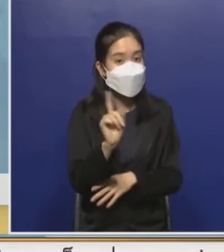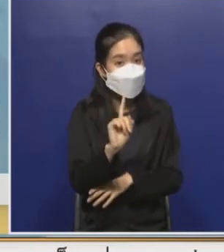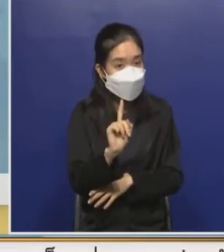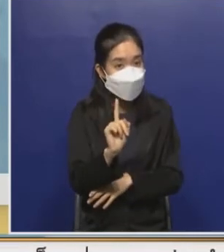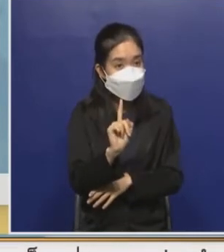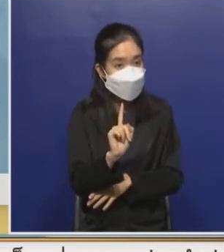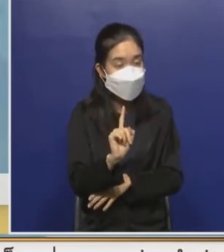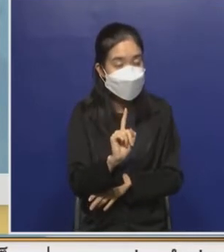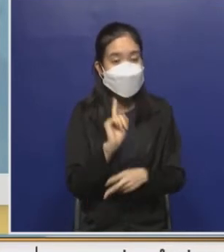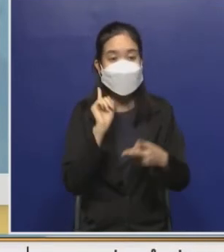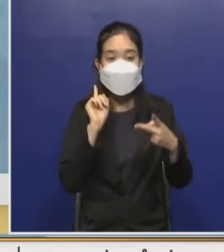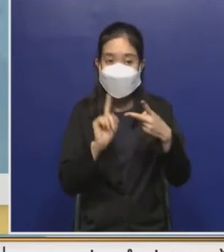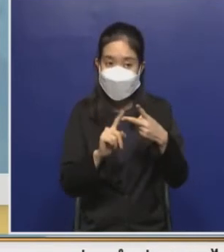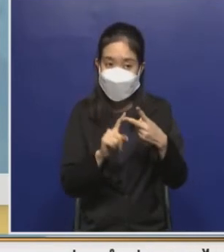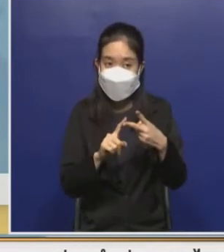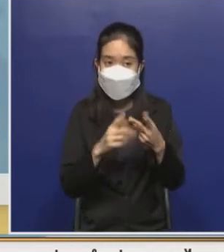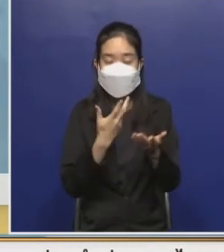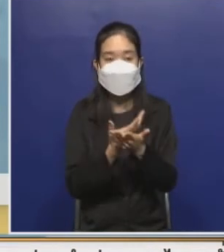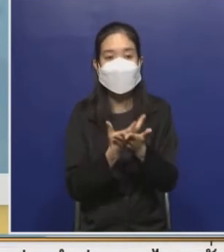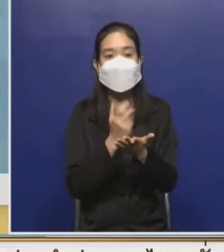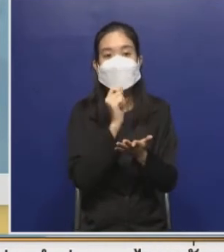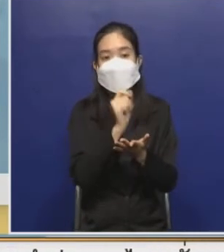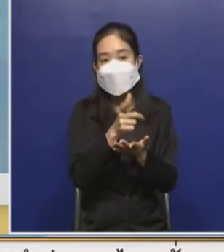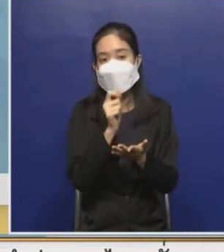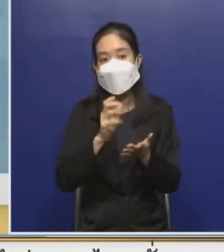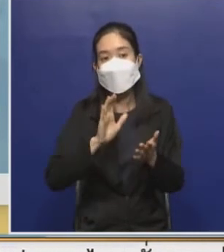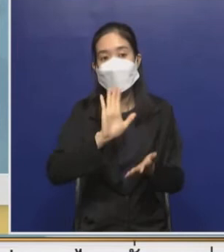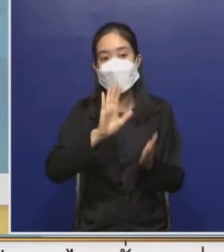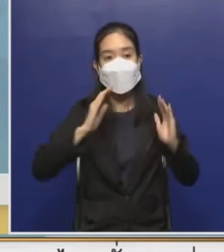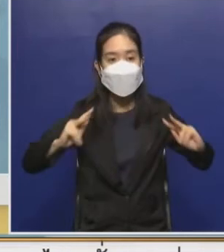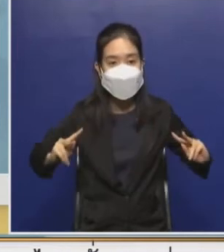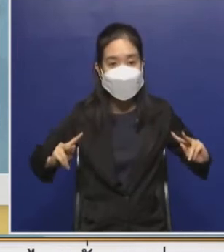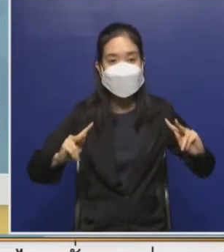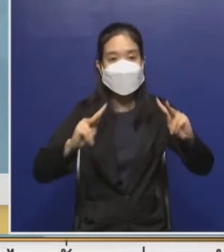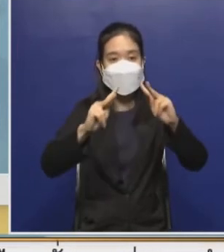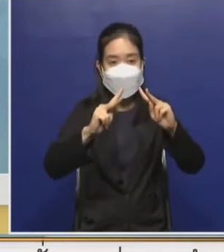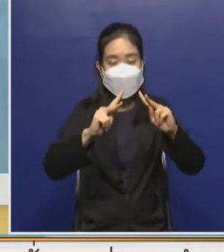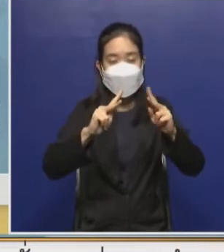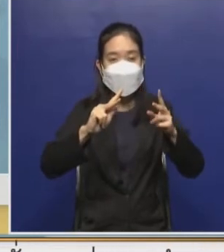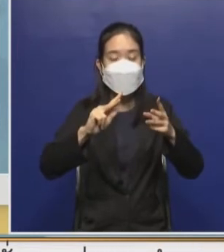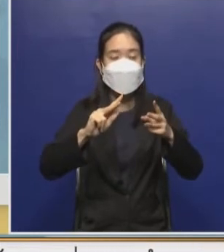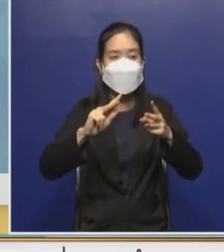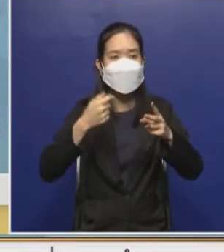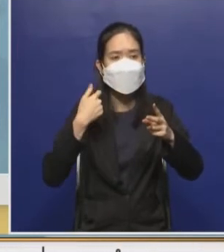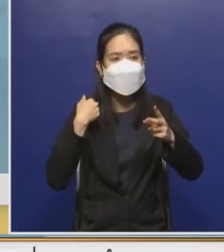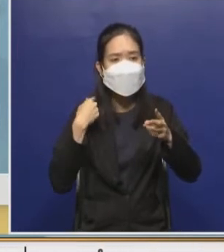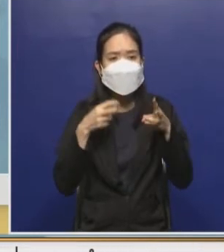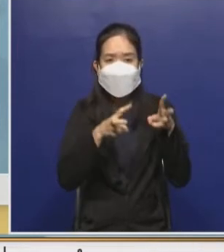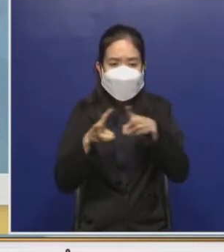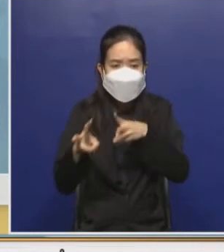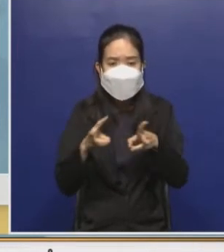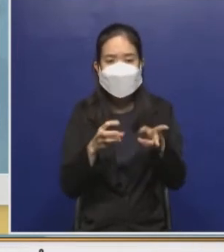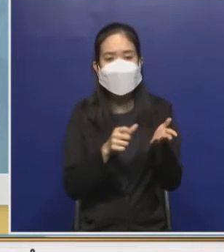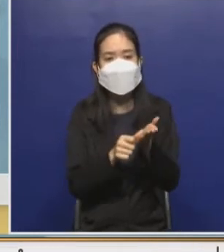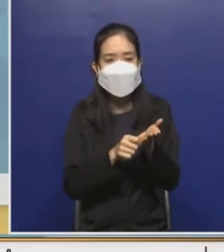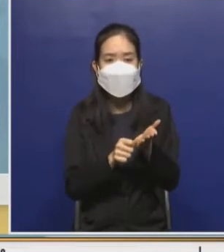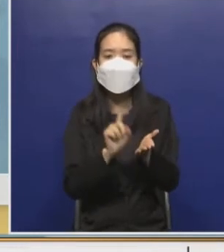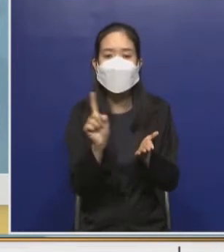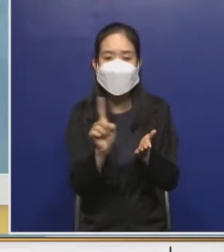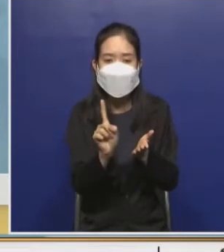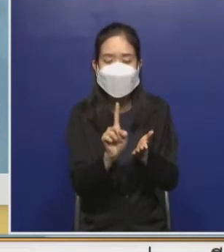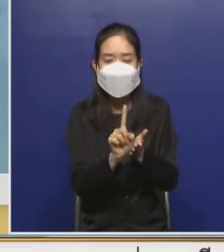2. งบประมาณรายจ่ายของกระสวงที่แ้ปัหาสำคญสามปการนี้อยู่ที่ไหนครั ท่ปทาน